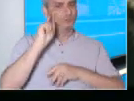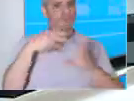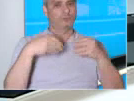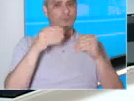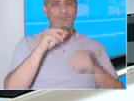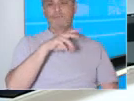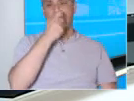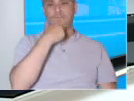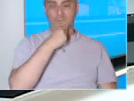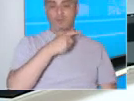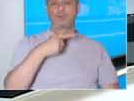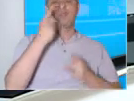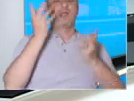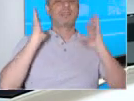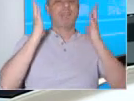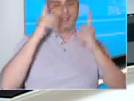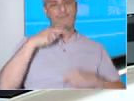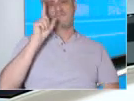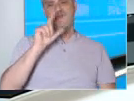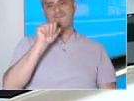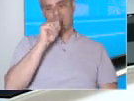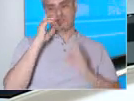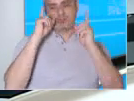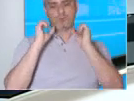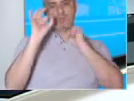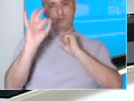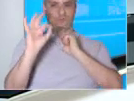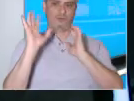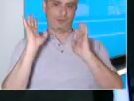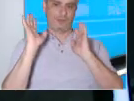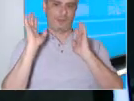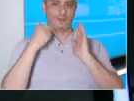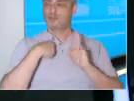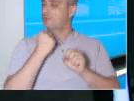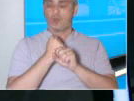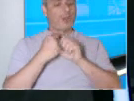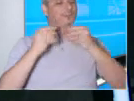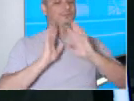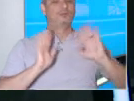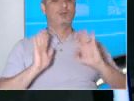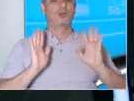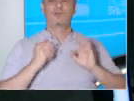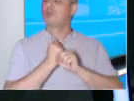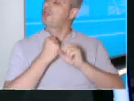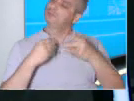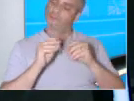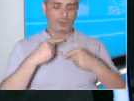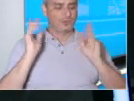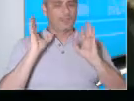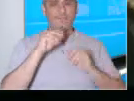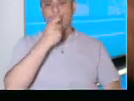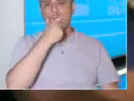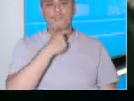עם מנסור עבאס, שהנכבה יוכרז כוו באייר יום הולדתך. אנחנו לא עושים פשרות, לא עושים פשרות עם מנסור